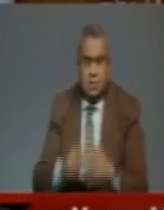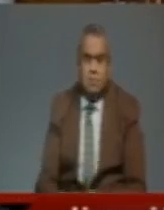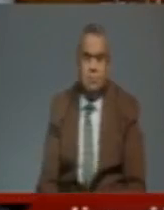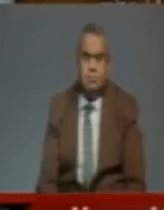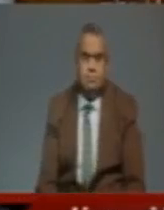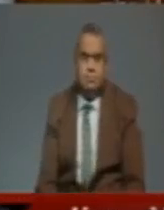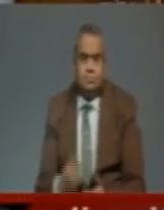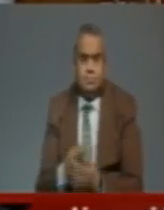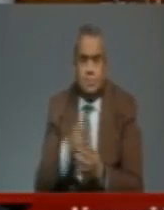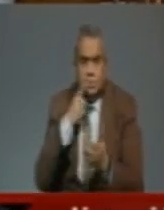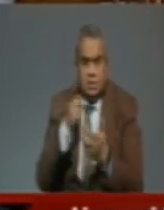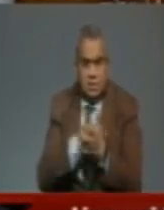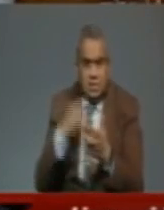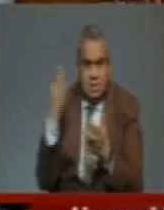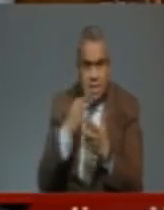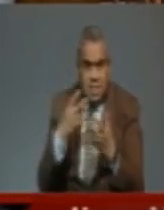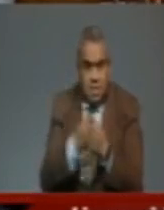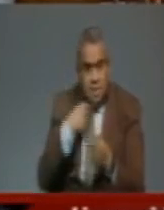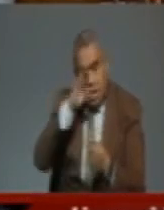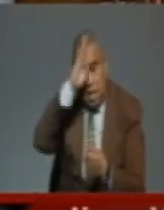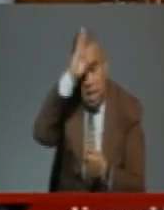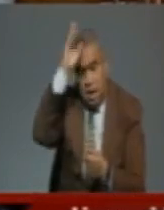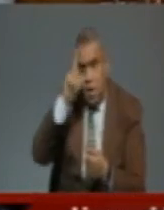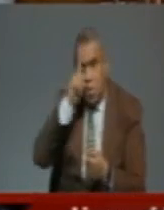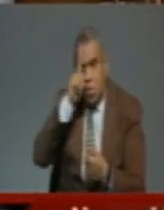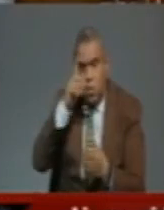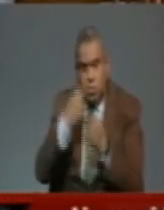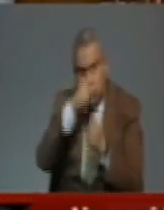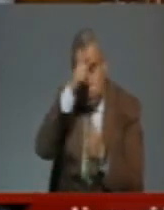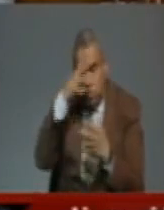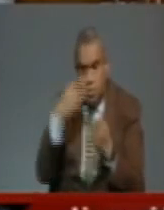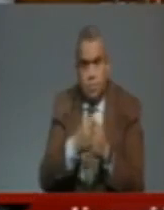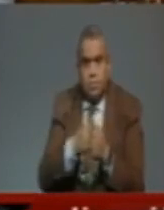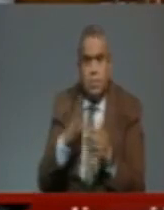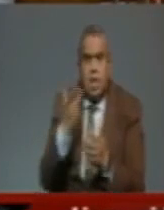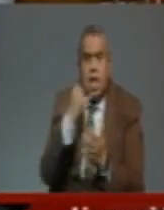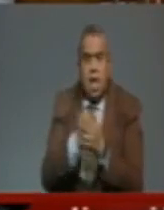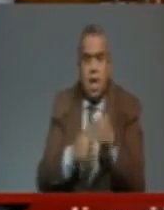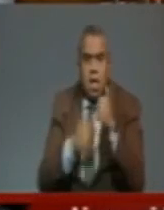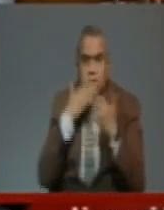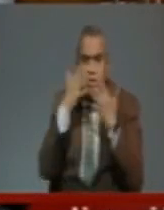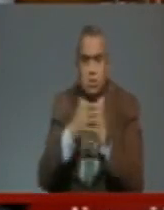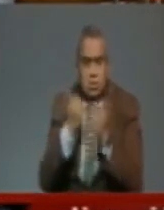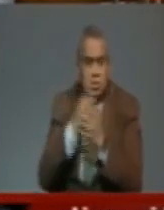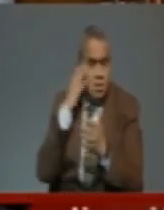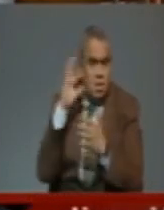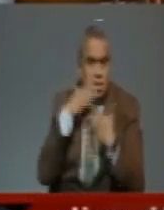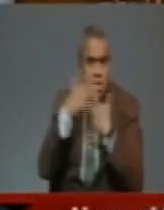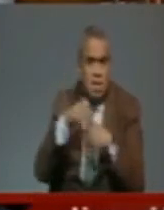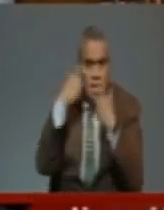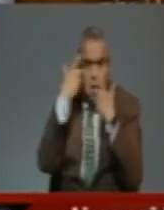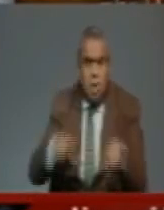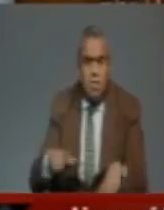بالشراكه مع الاردن والعراق الشقيق. اول شركه فنم هي شركه الوطنيه للملاحه. الوطنيه للملاحه فنم